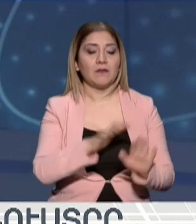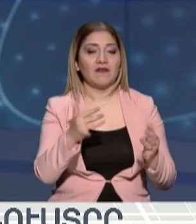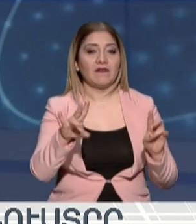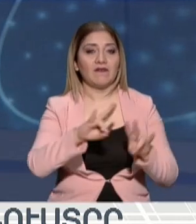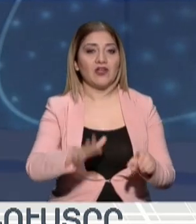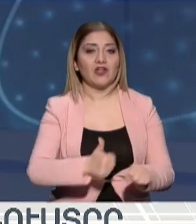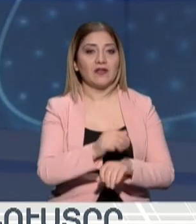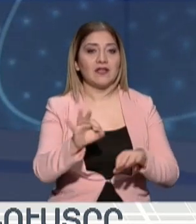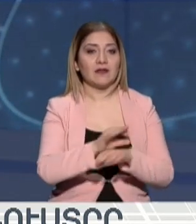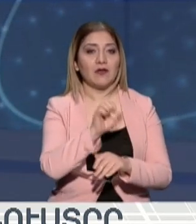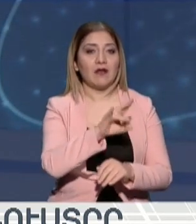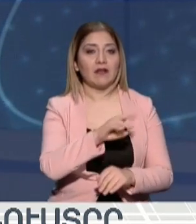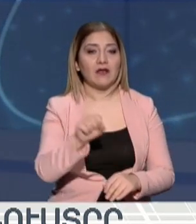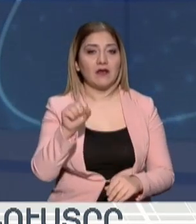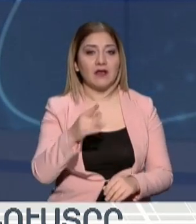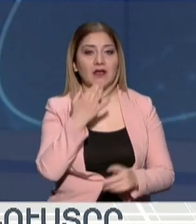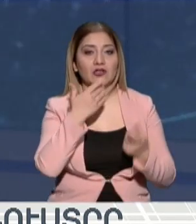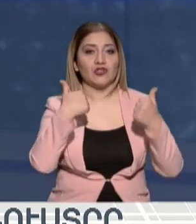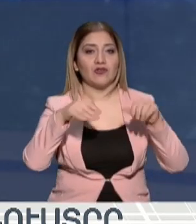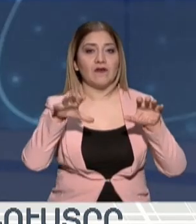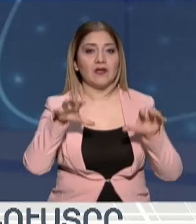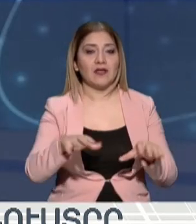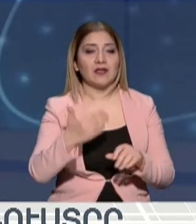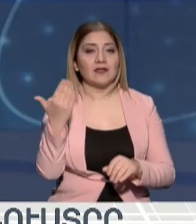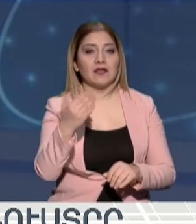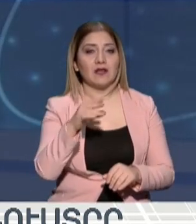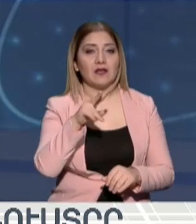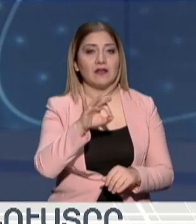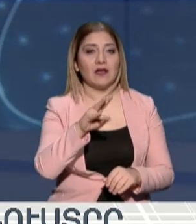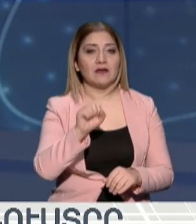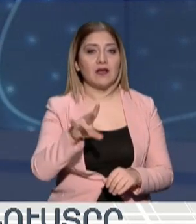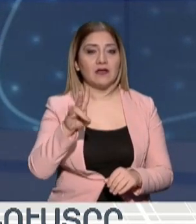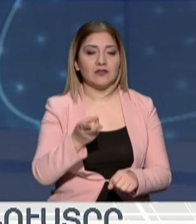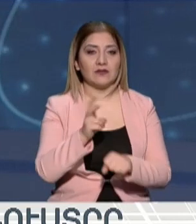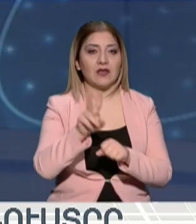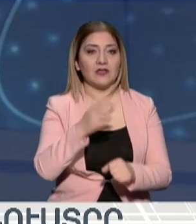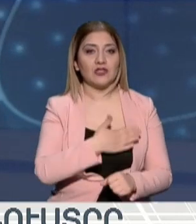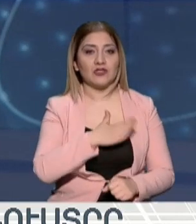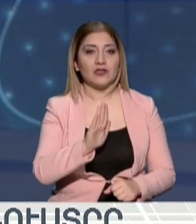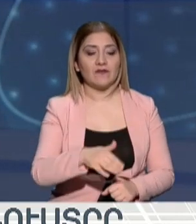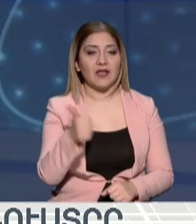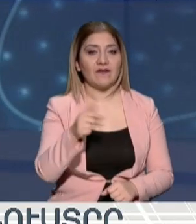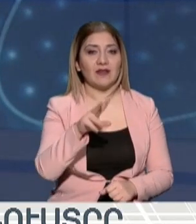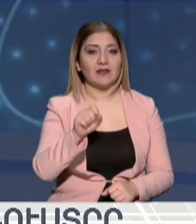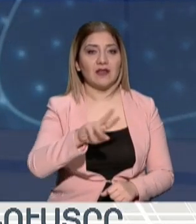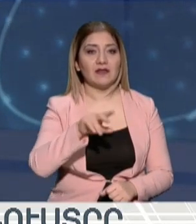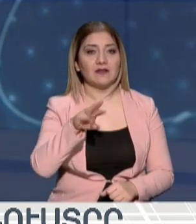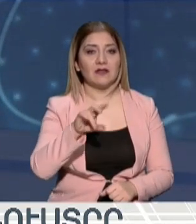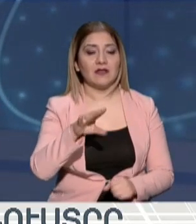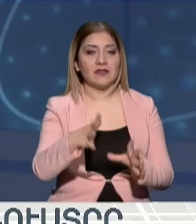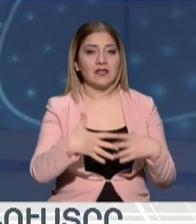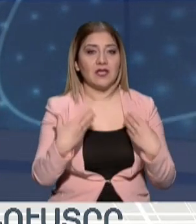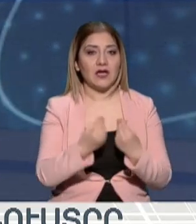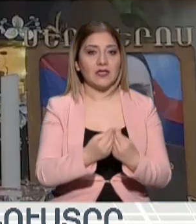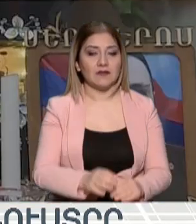վարչապետի տիկին Աննա Հակոբյանն ու ազգային ժողովի փոխոսնակ Լենա Նազարյանն այցելել են Արցախում զոհված ավագ լեյտենանտ Հովիկ Վարդանյանի